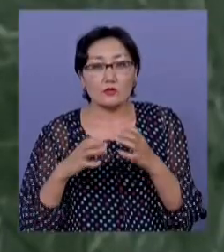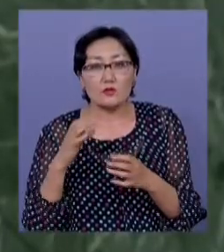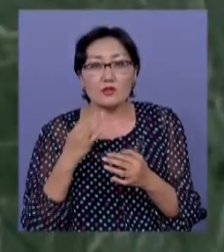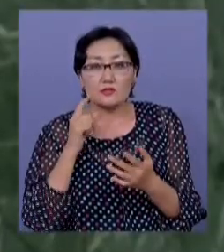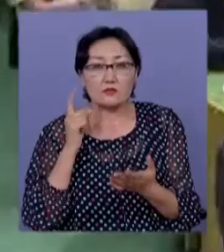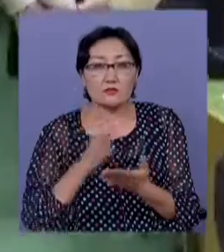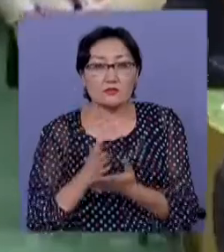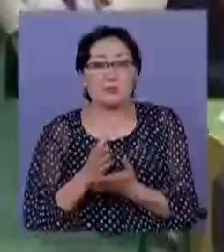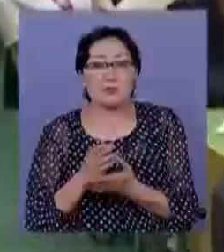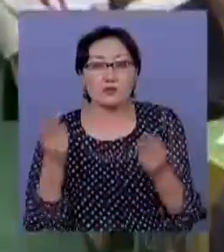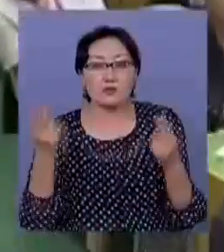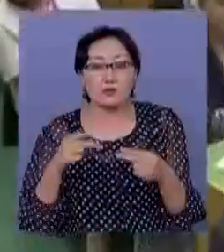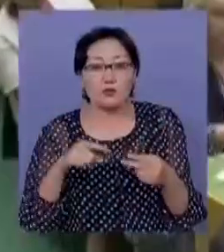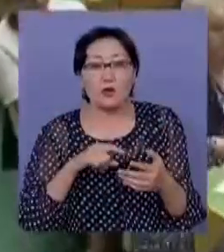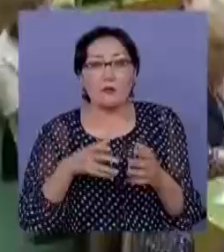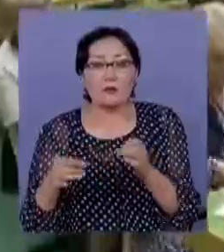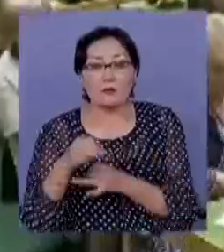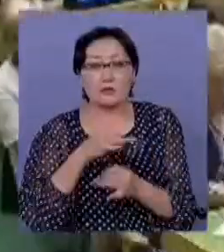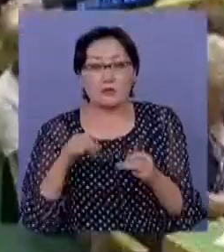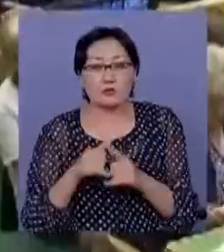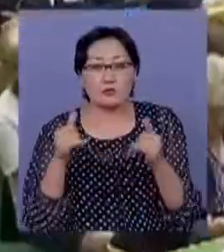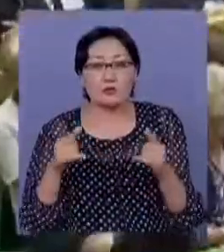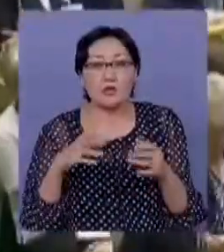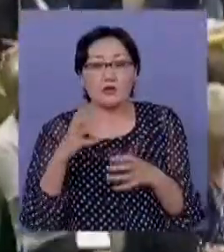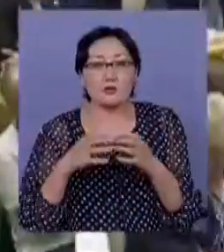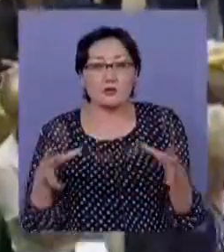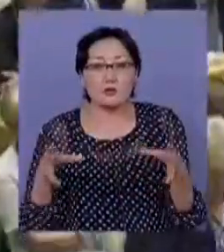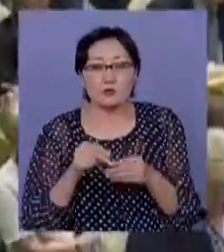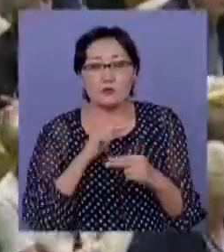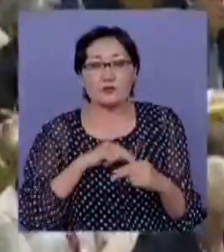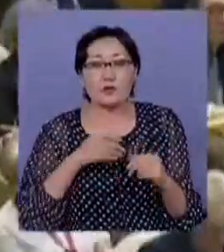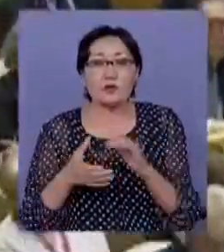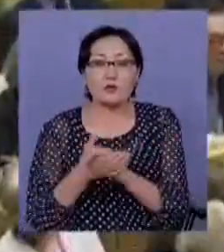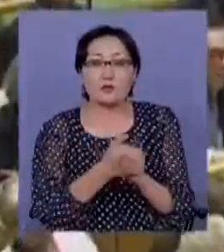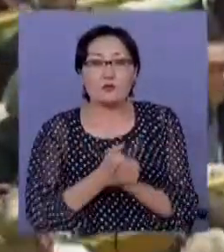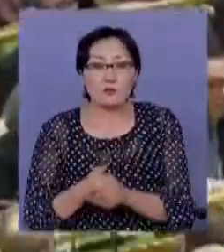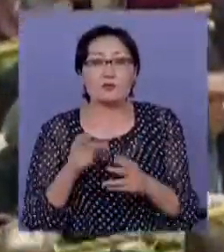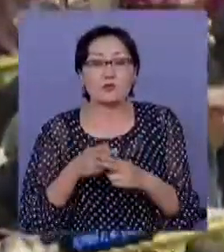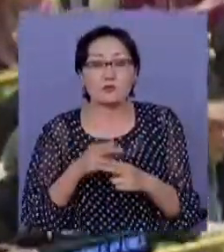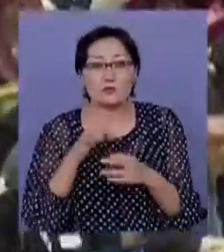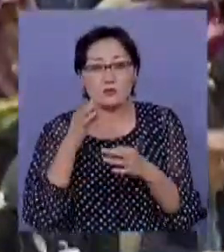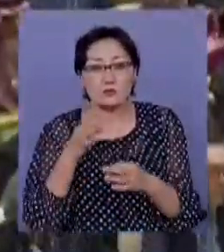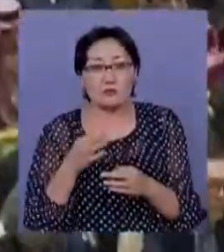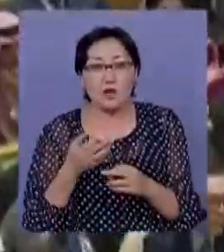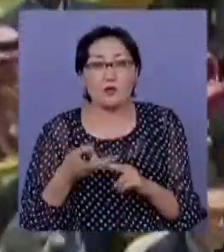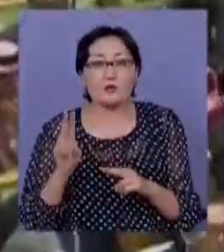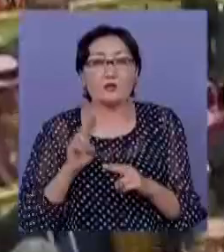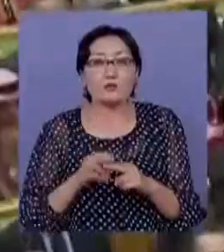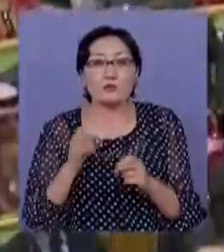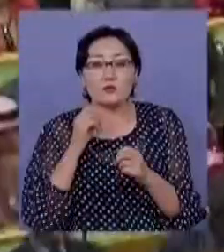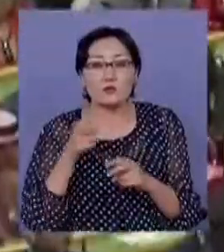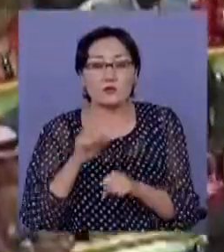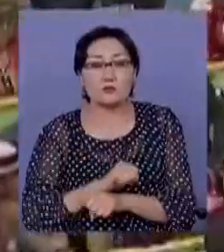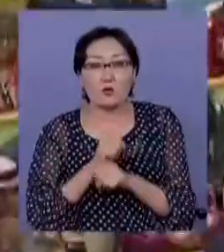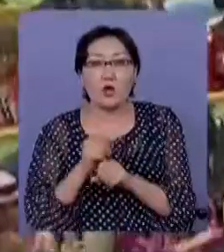саясатта протекционизмнің артуы халықаралық әріптестік пен ынтымақтастыққа нұқсан келтіруде деп санайды. Сонымен қатар ядролық